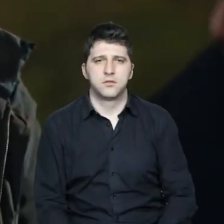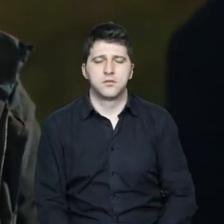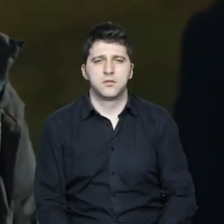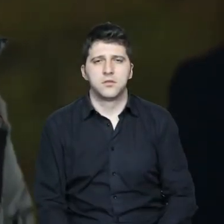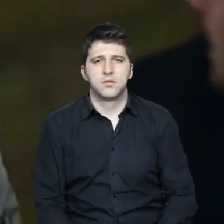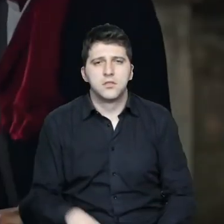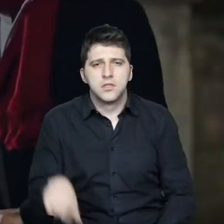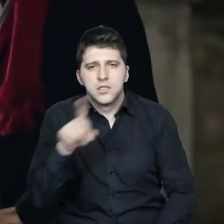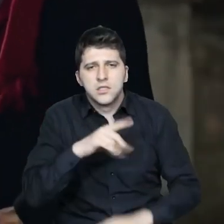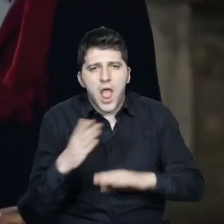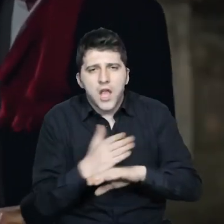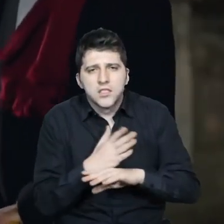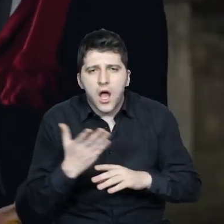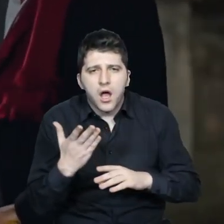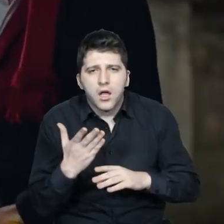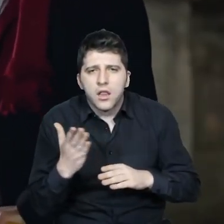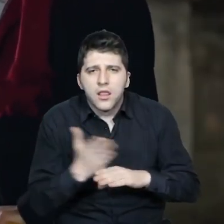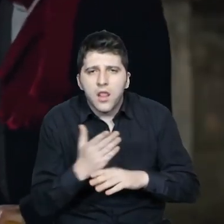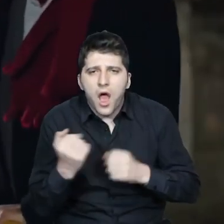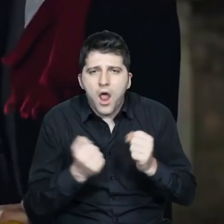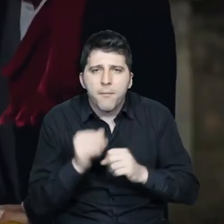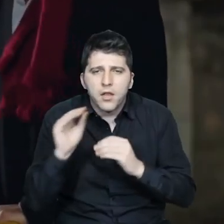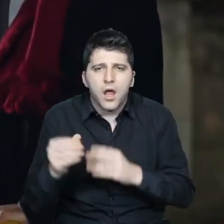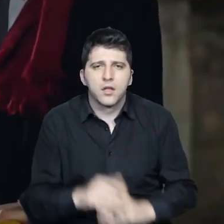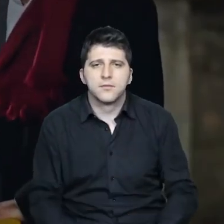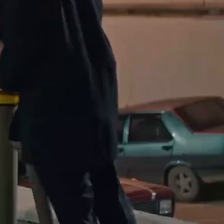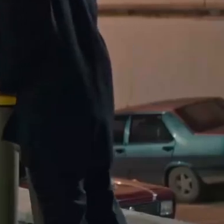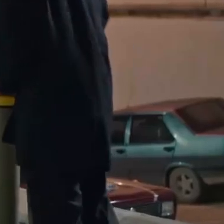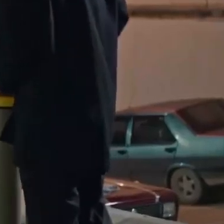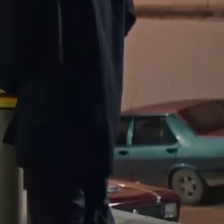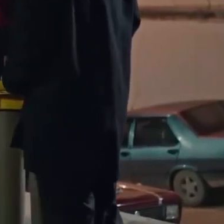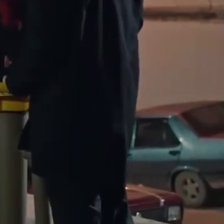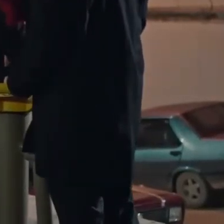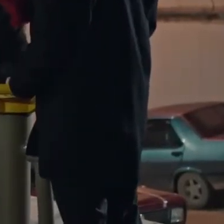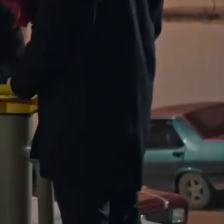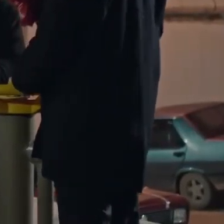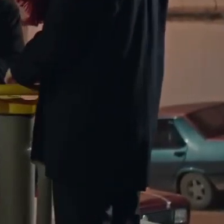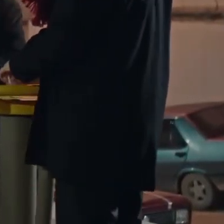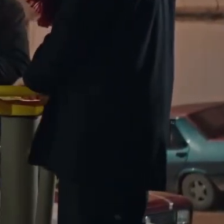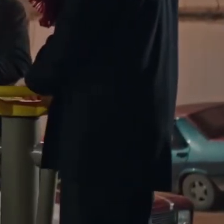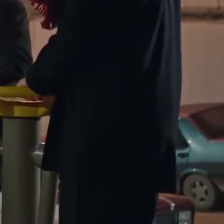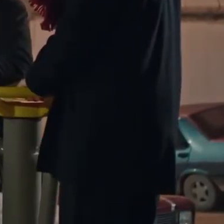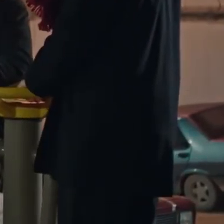Çocuklar sizin eşyalarınız niye arabada? Ne diyeceklerini bilemeyip sporu bıraktılar.